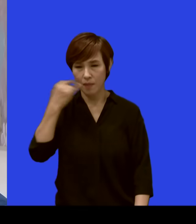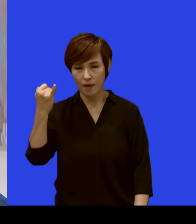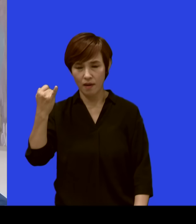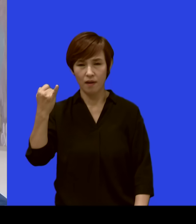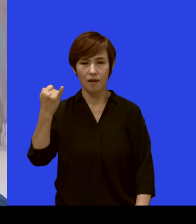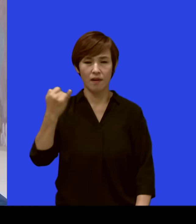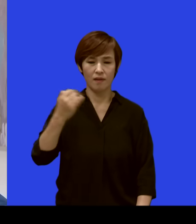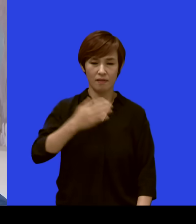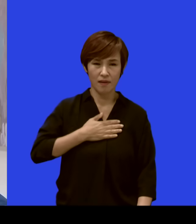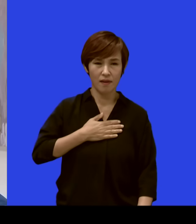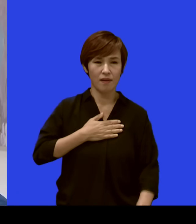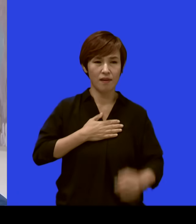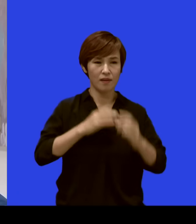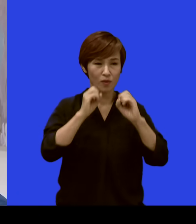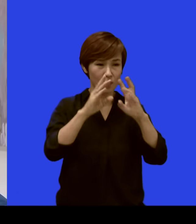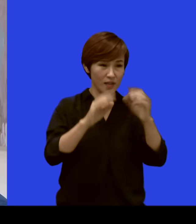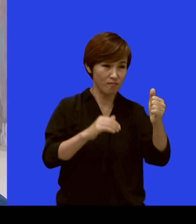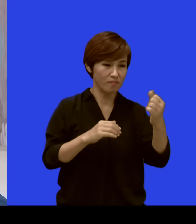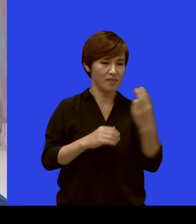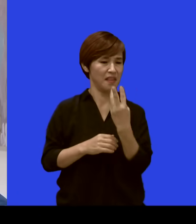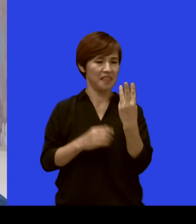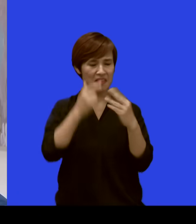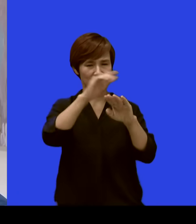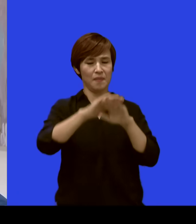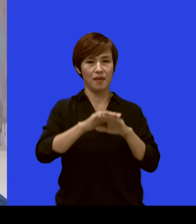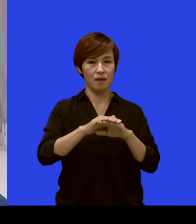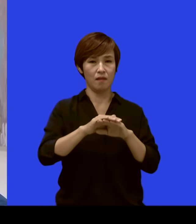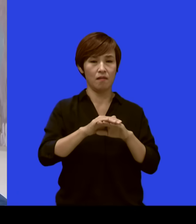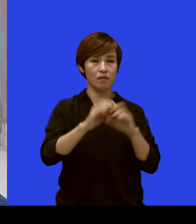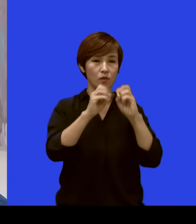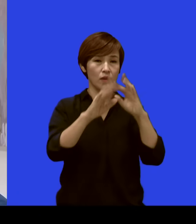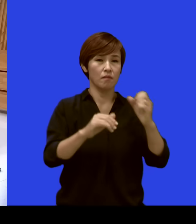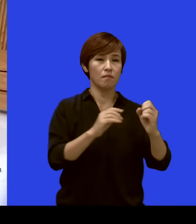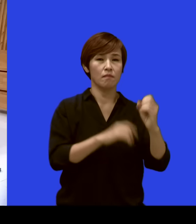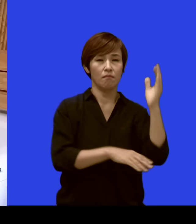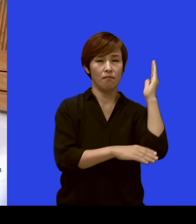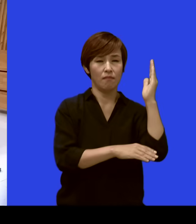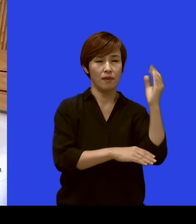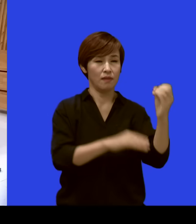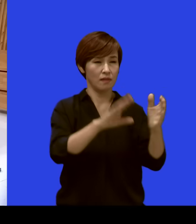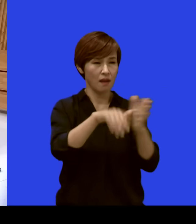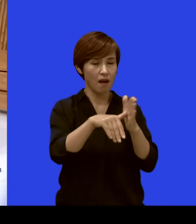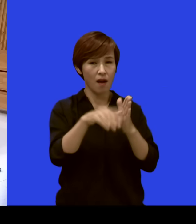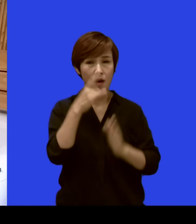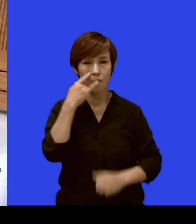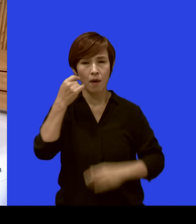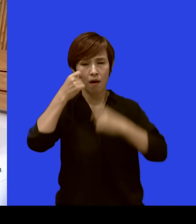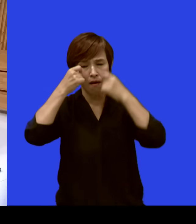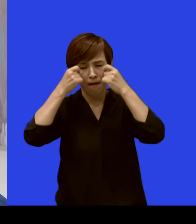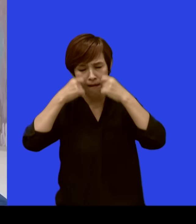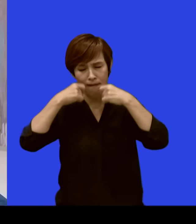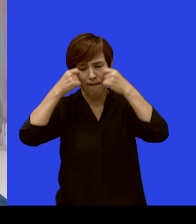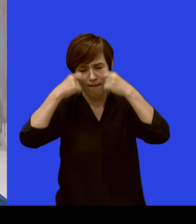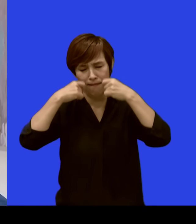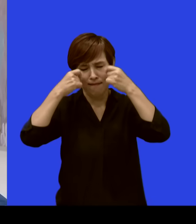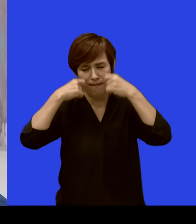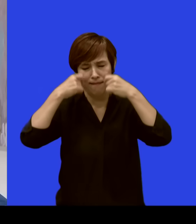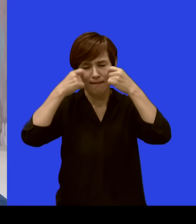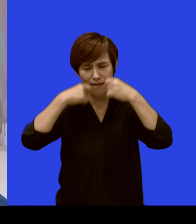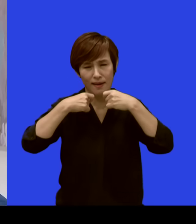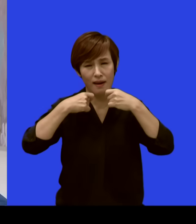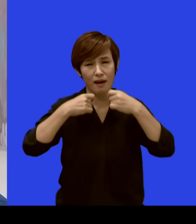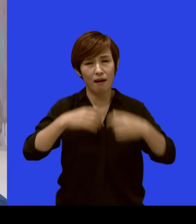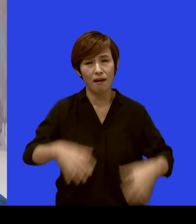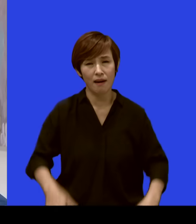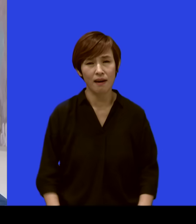근데 그 전도사님 말씀을 전하시는데 우리 어머니가 울기 시작을 하시는 거예요. 아마도 사실은 뭐